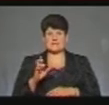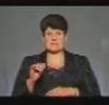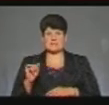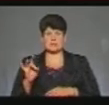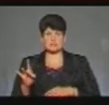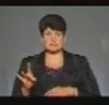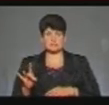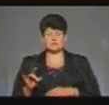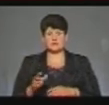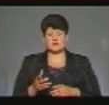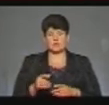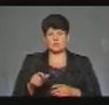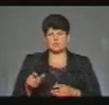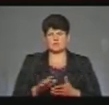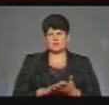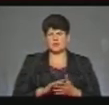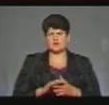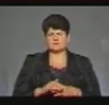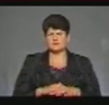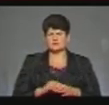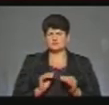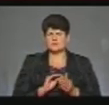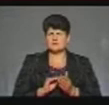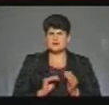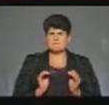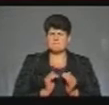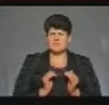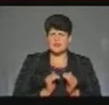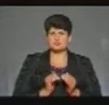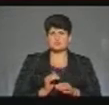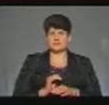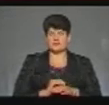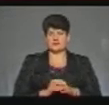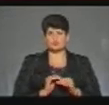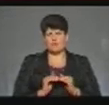менше. Відповідно, селяни масово писали менше речей,